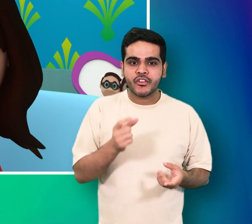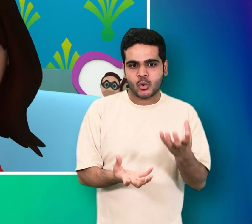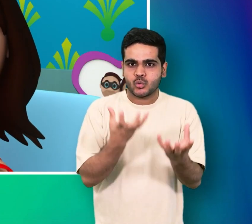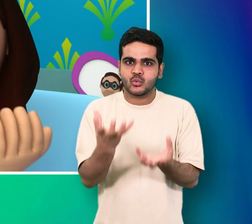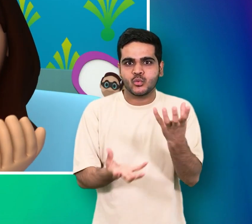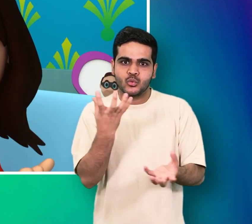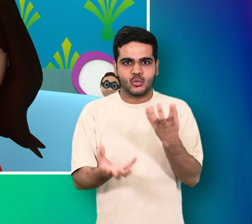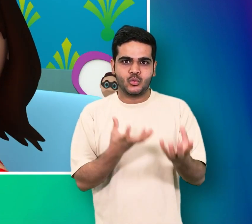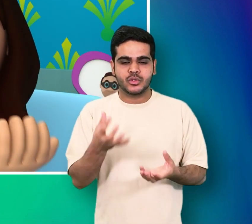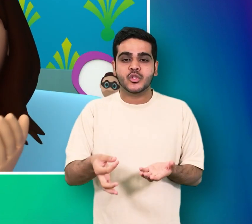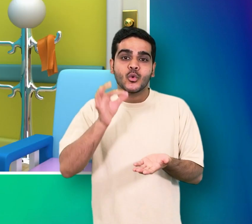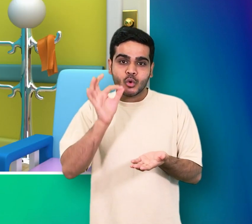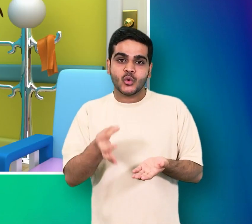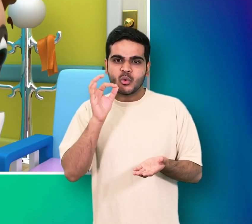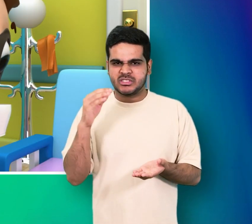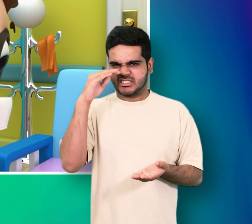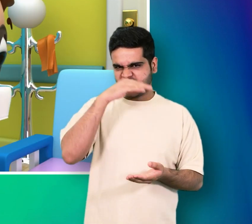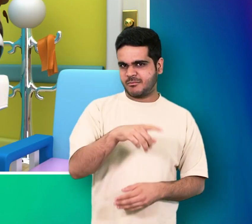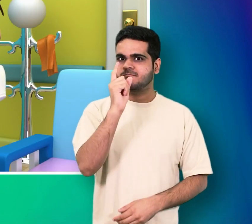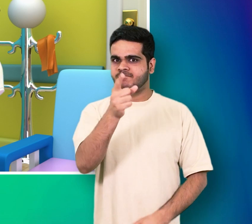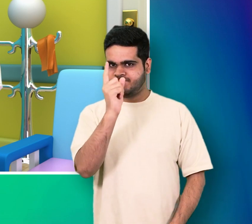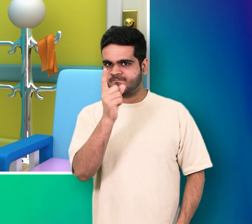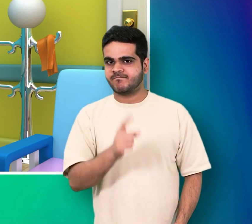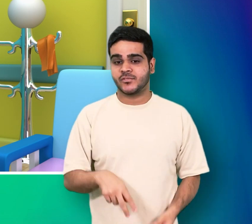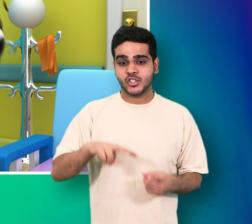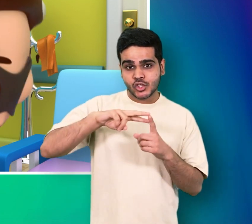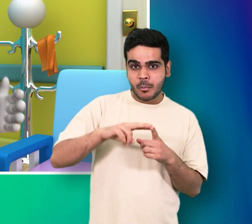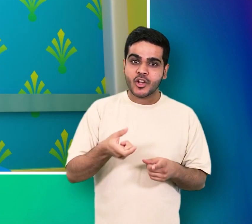पीने वाला बेशरम।